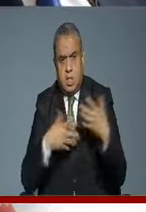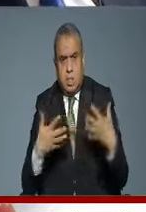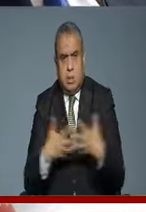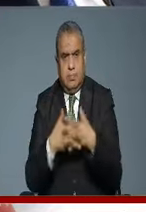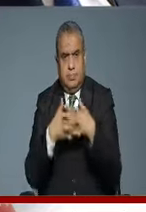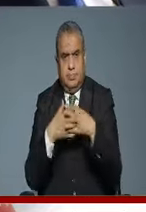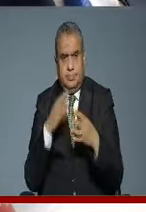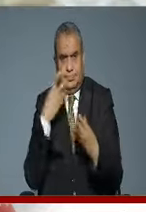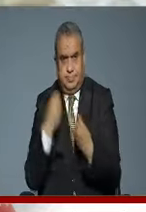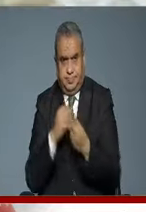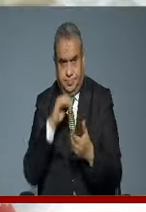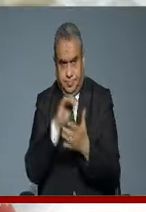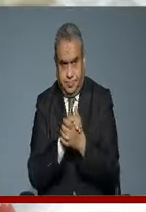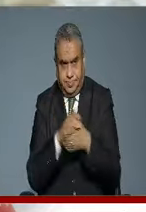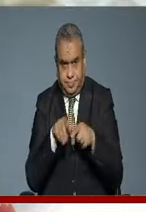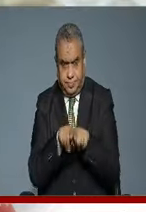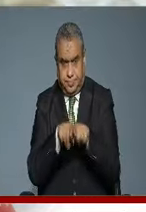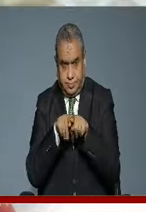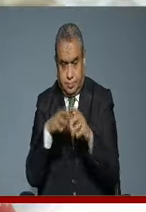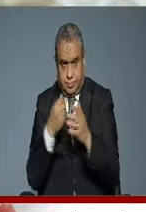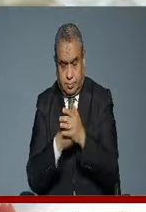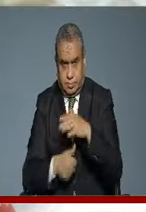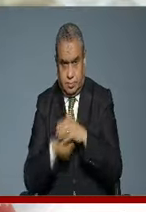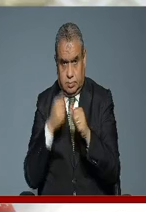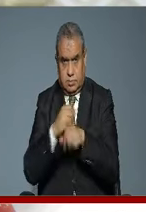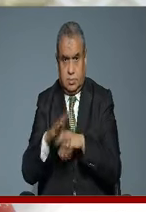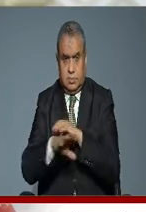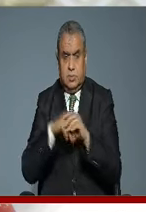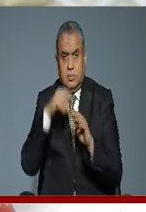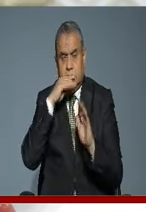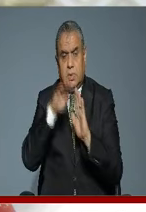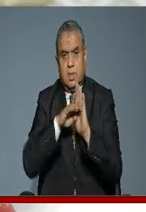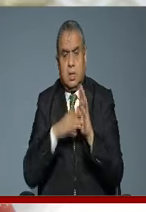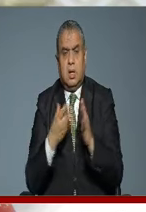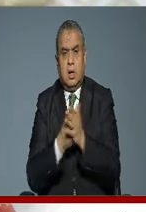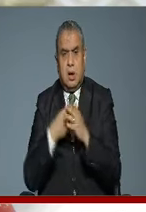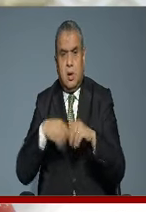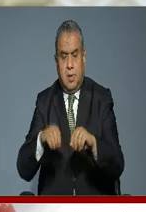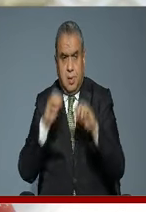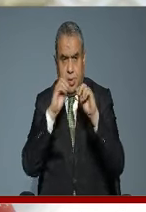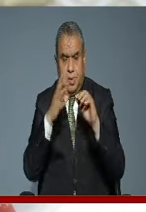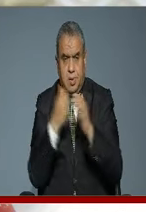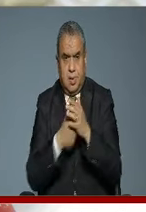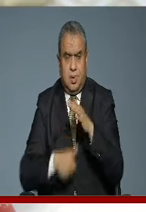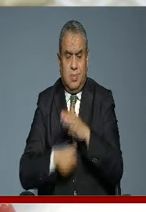السلام والأمن، ونحن نندد التمييز العنصري